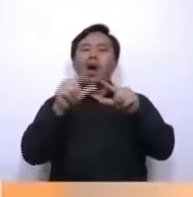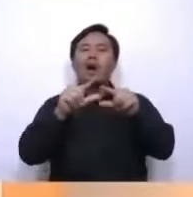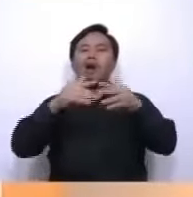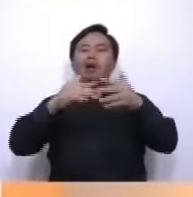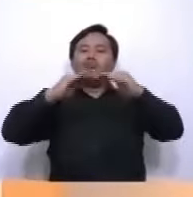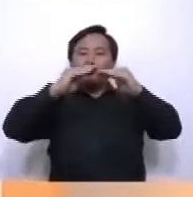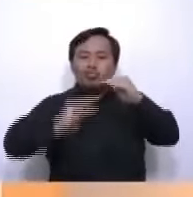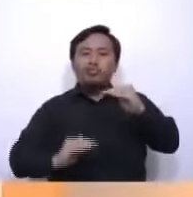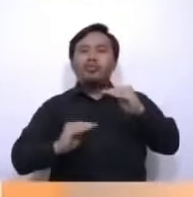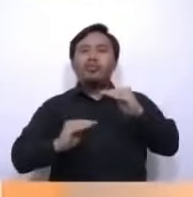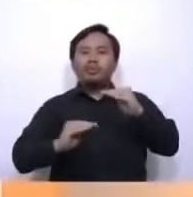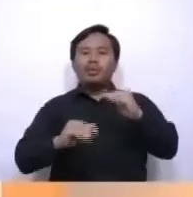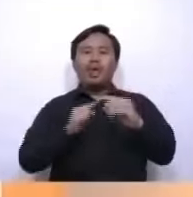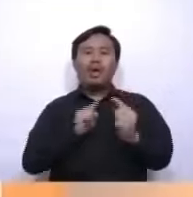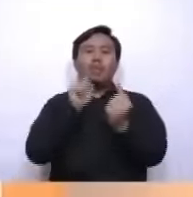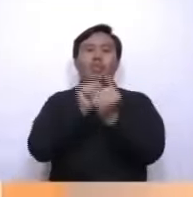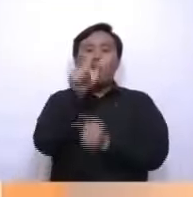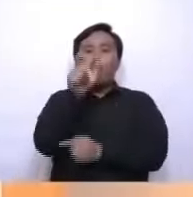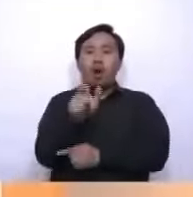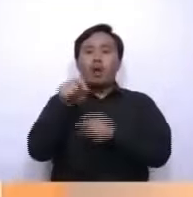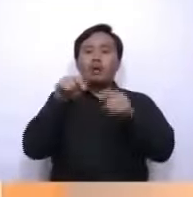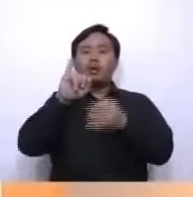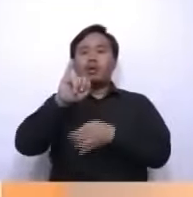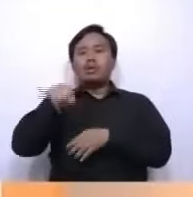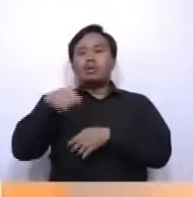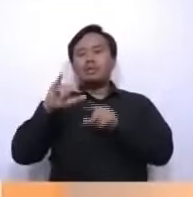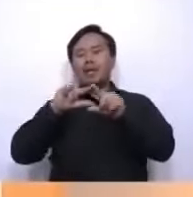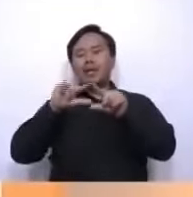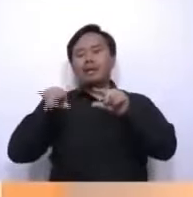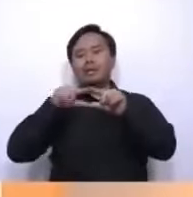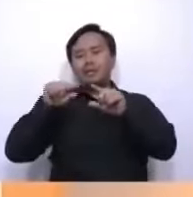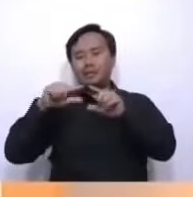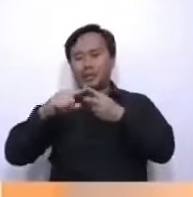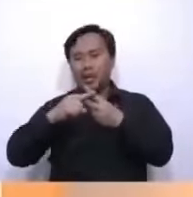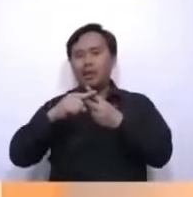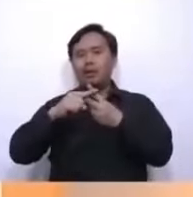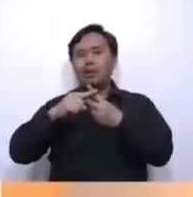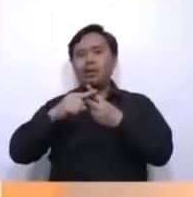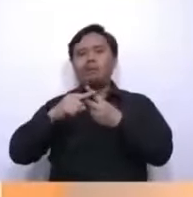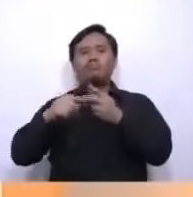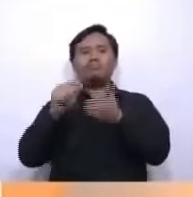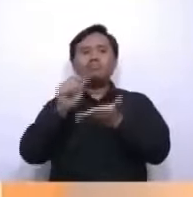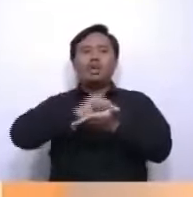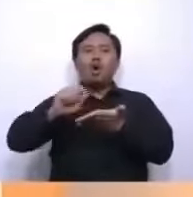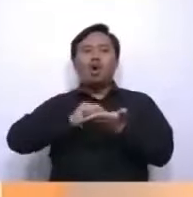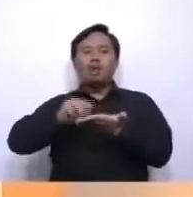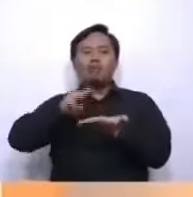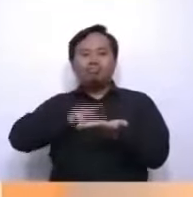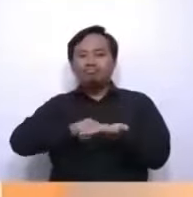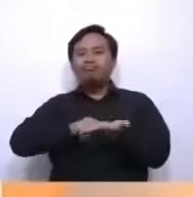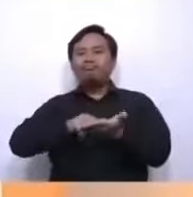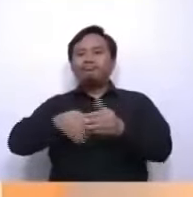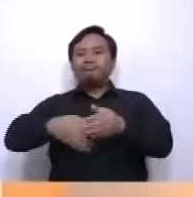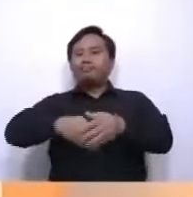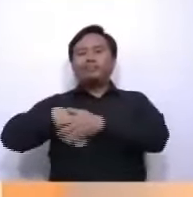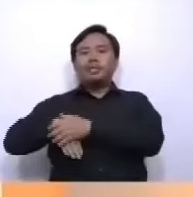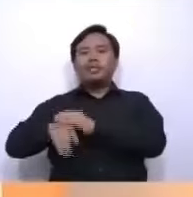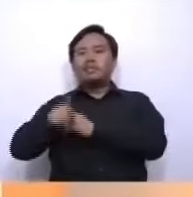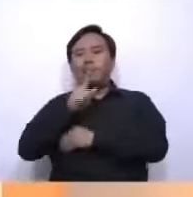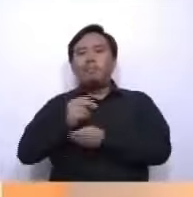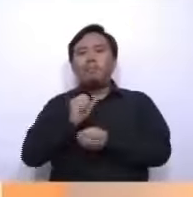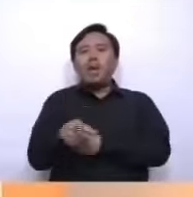mengalami deritan orang yang ijazahnya ditahan di sekolah karena tak mampu membayar uang bangunan. Seluruh problem itu adalah problem yang